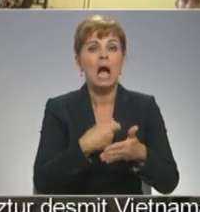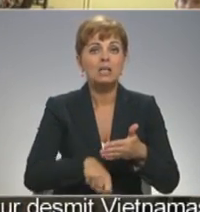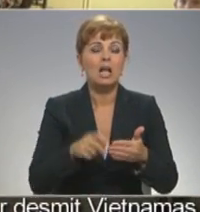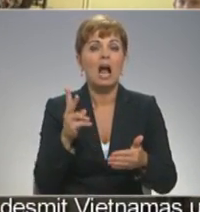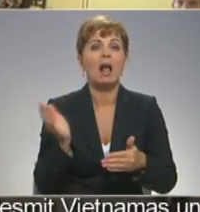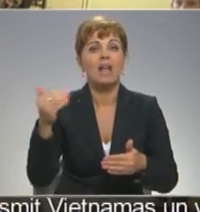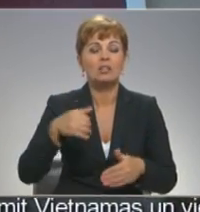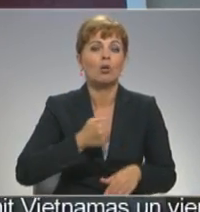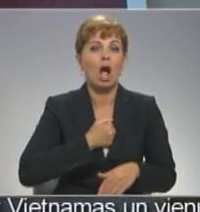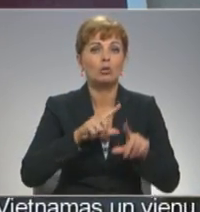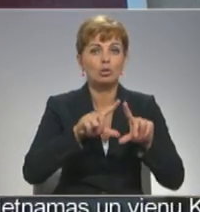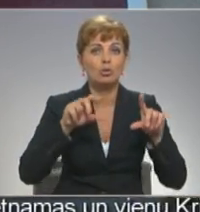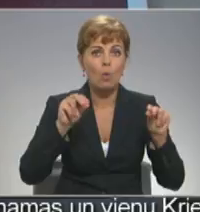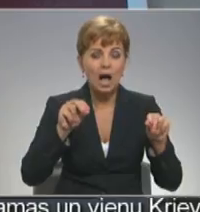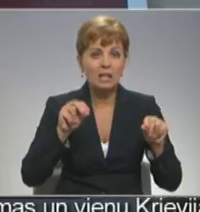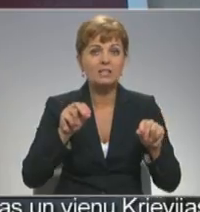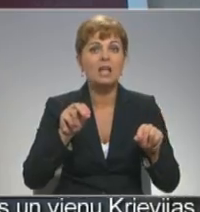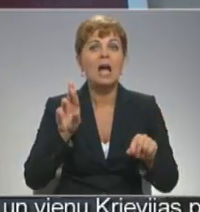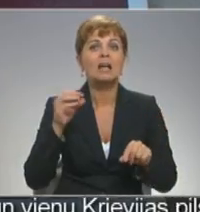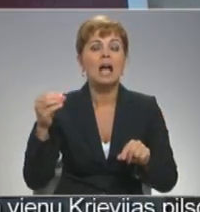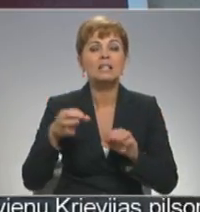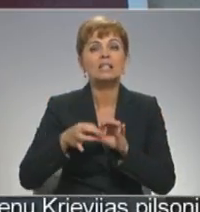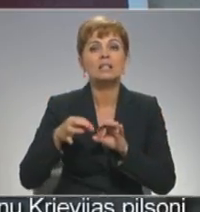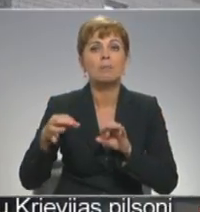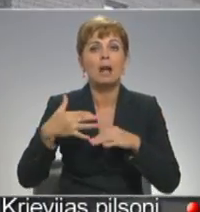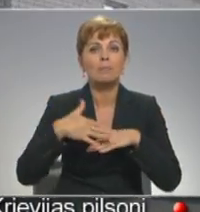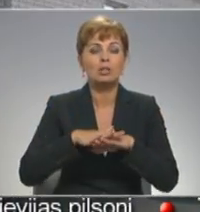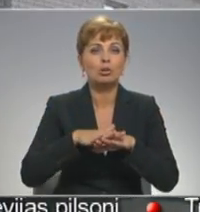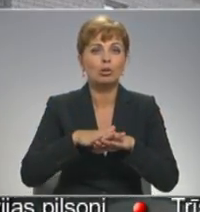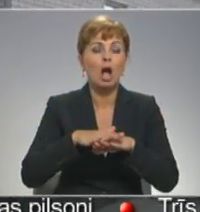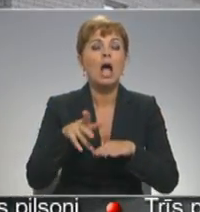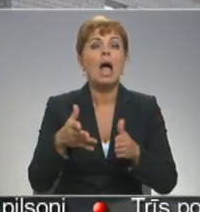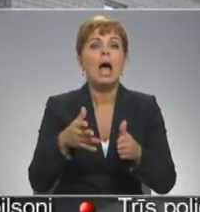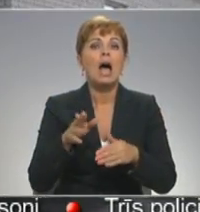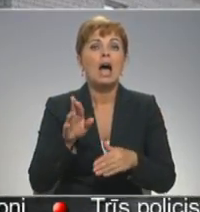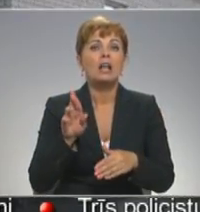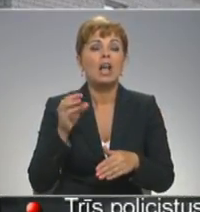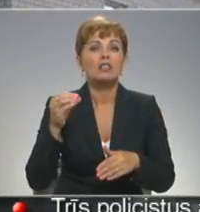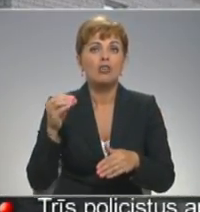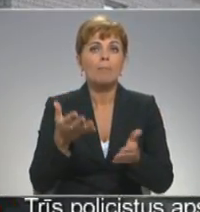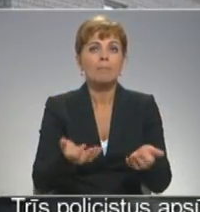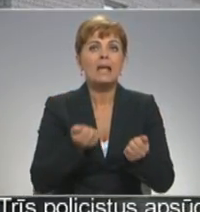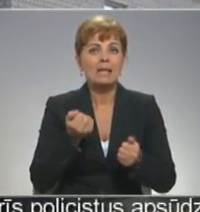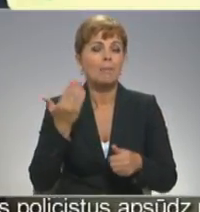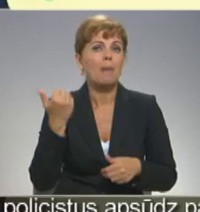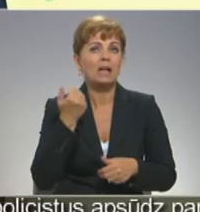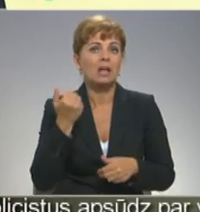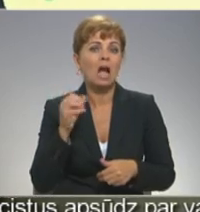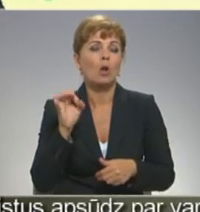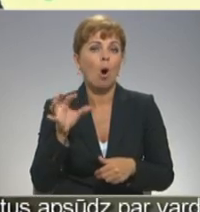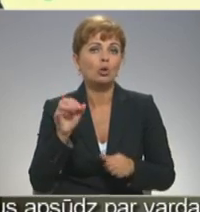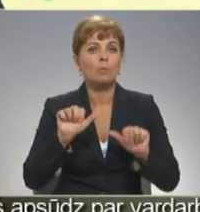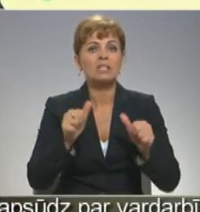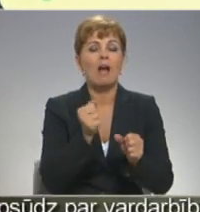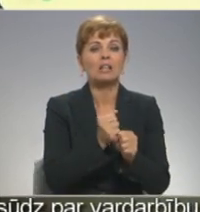Kalnezera katoļu pamatskola un Reizes pamatskola struktūrvienību Zarečnēs pamatskola, tika pieņemts jau pērnā gada oktobrī. Speciāli izveidotā darba